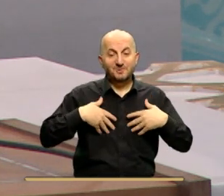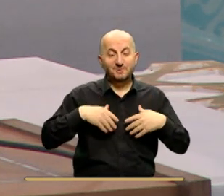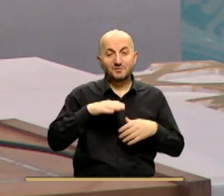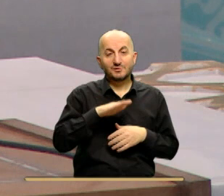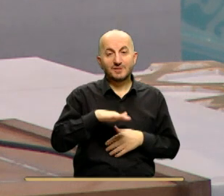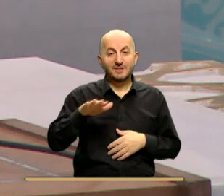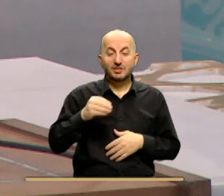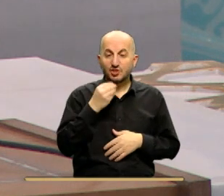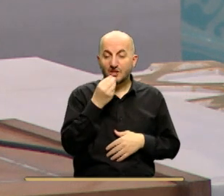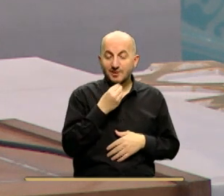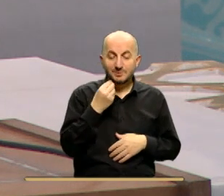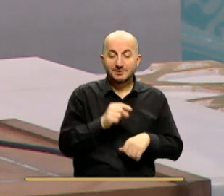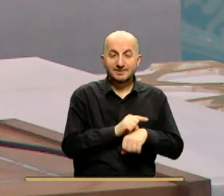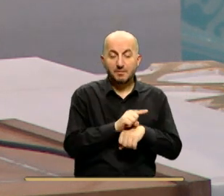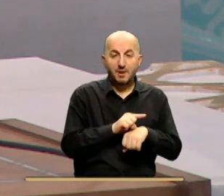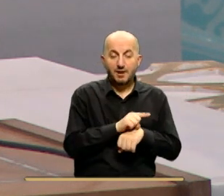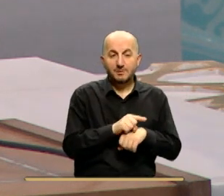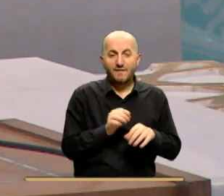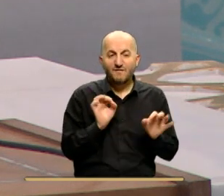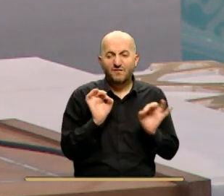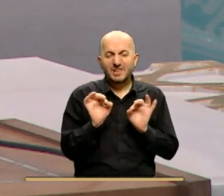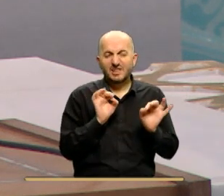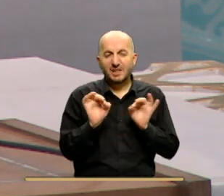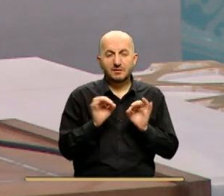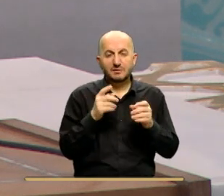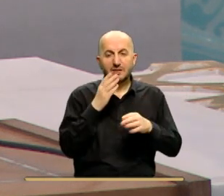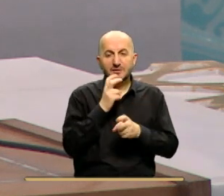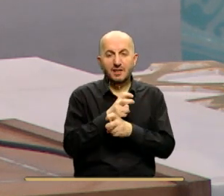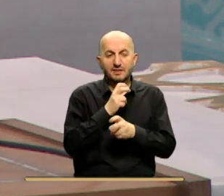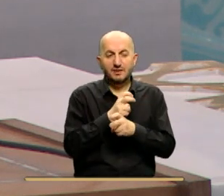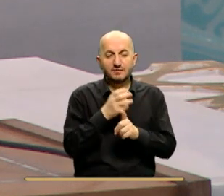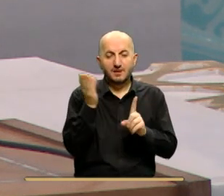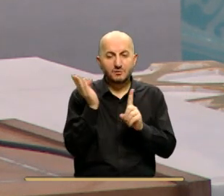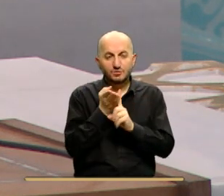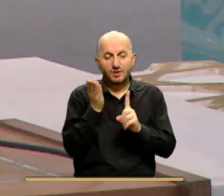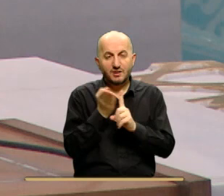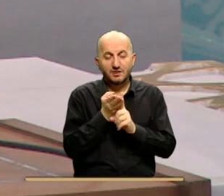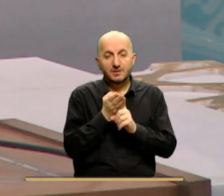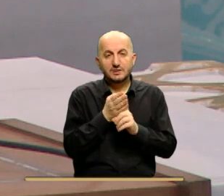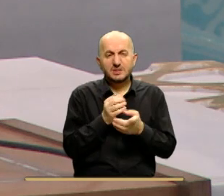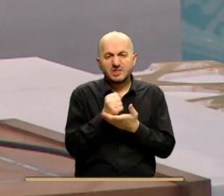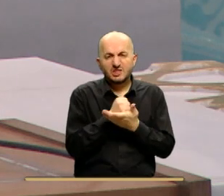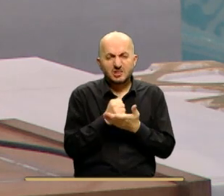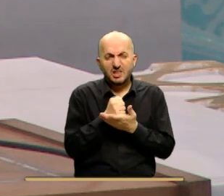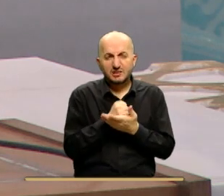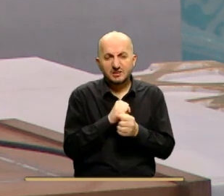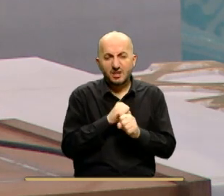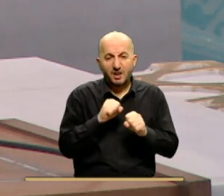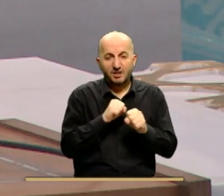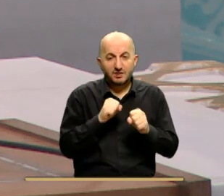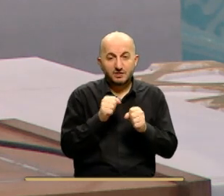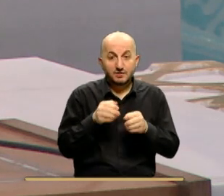gençlerimizi zamanın fitnelerinden, tehlikelerinden, tuzaklarından, zehirli akımlarından,